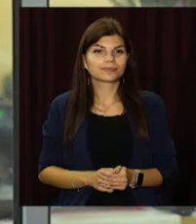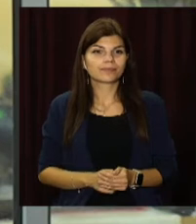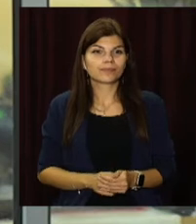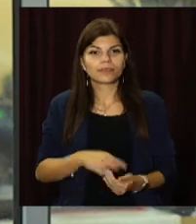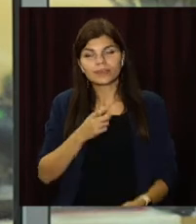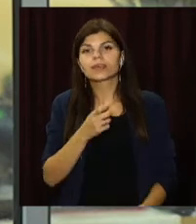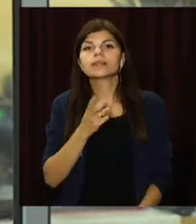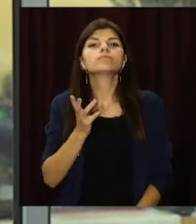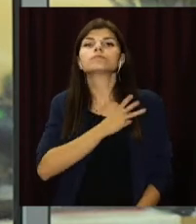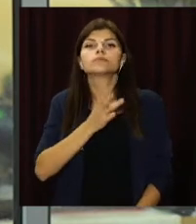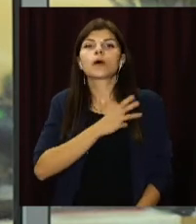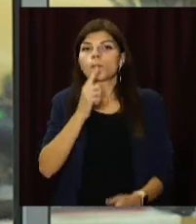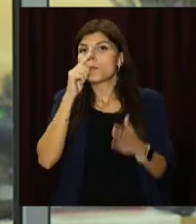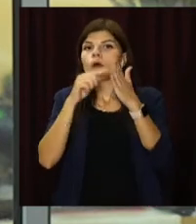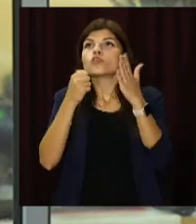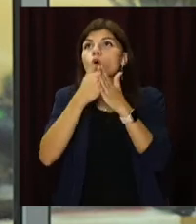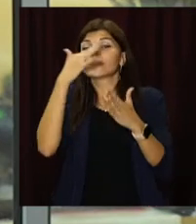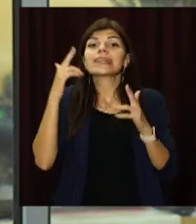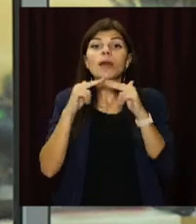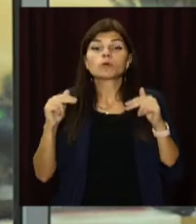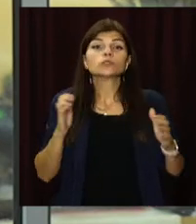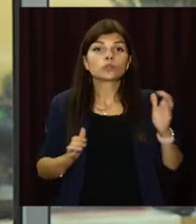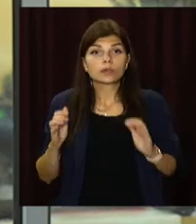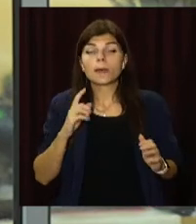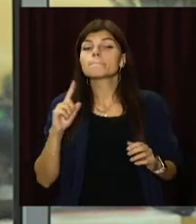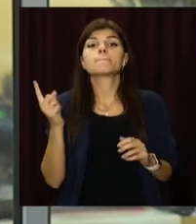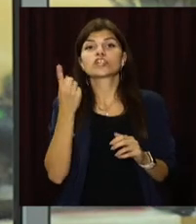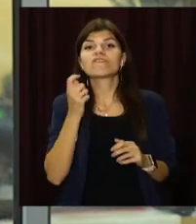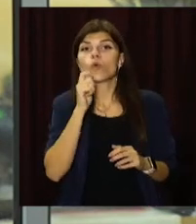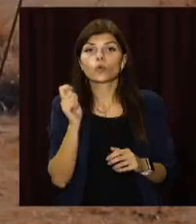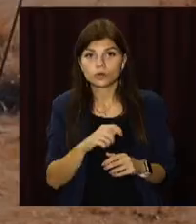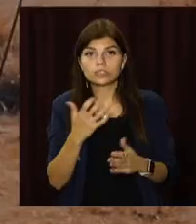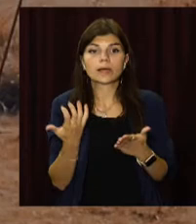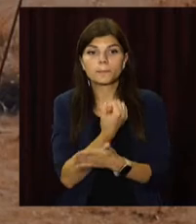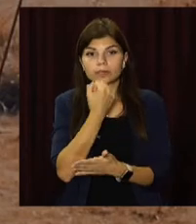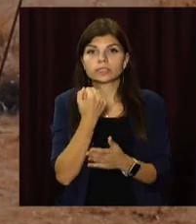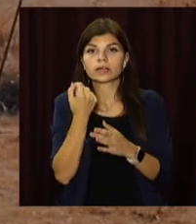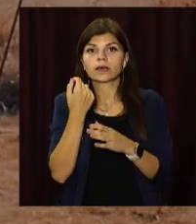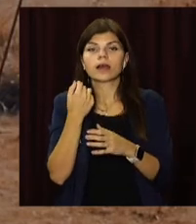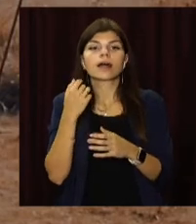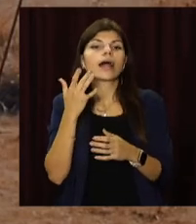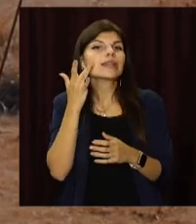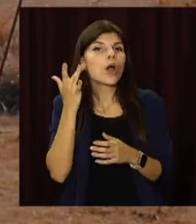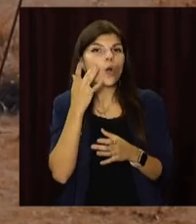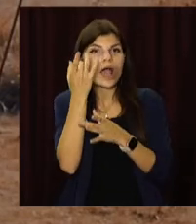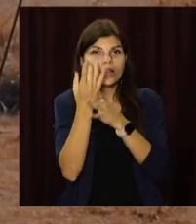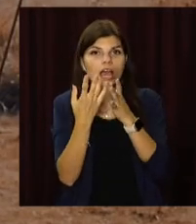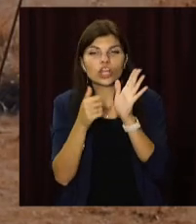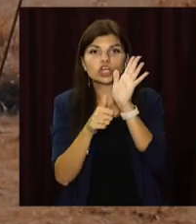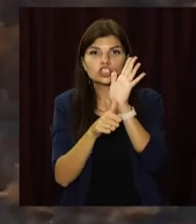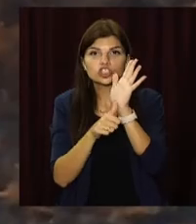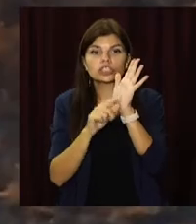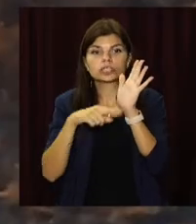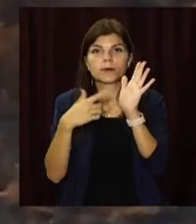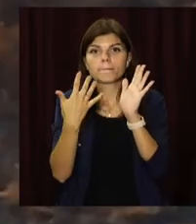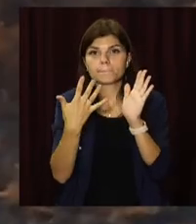Прагнуть долетіти до небес. Дніпровські студенти здійснили перший в Україні успішний запуск надлегкої ракети на 6,5